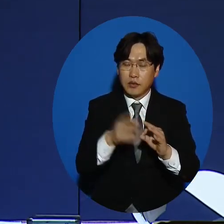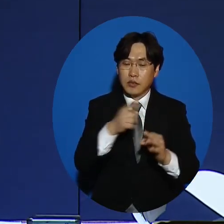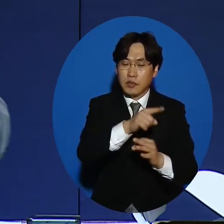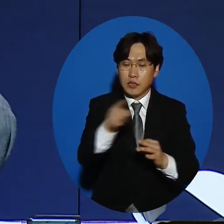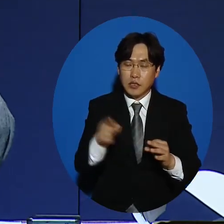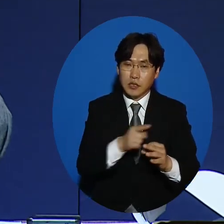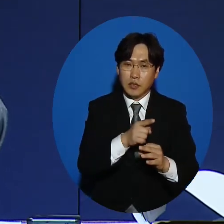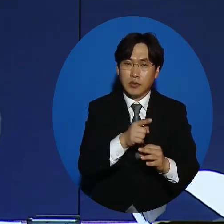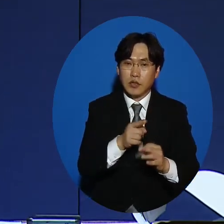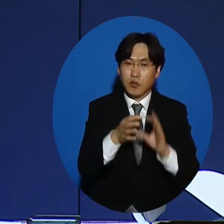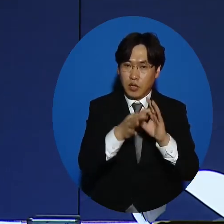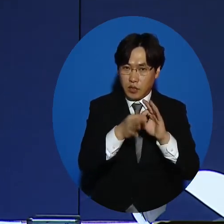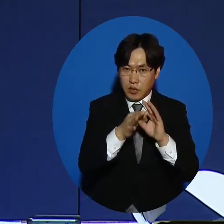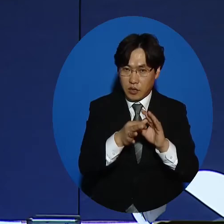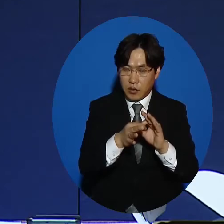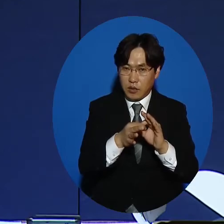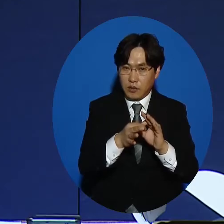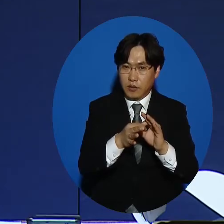위해서 우리가